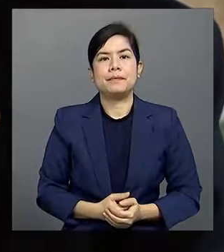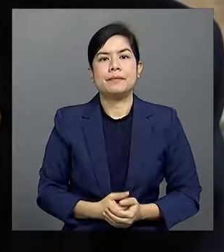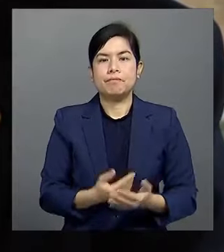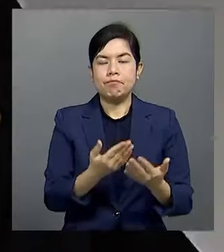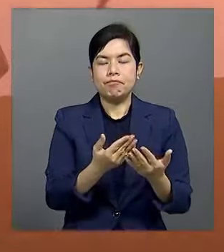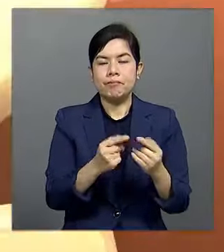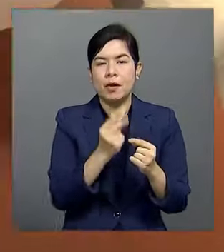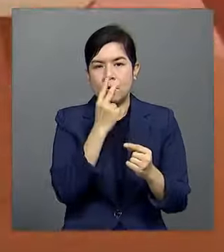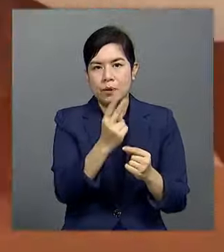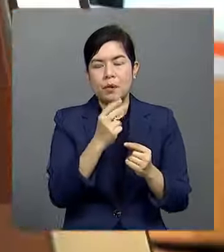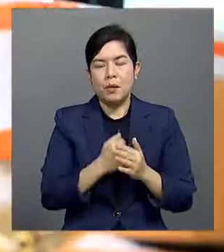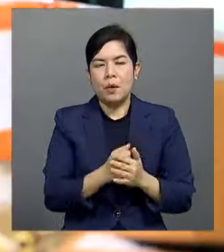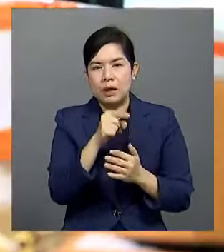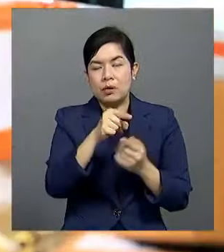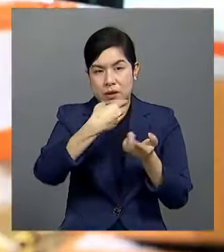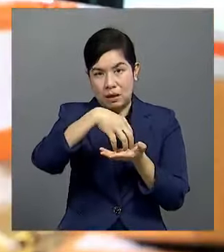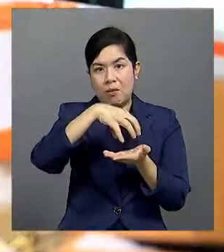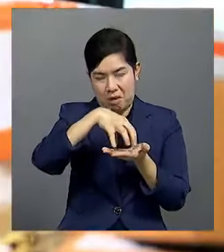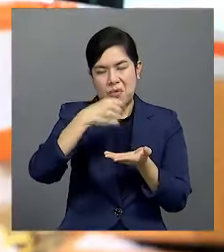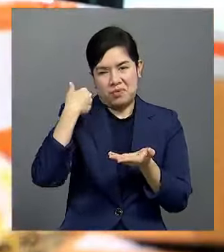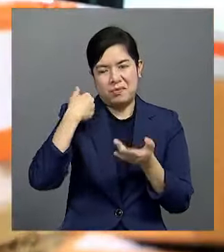สิ่งที่เกิดขึ้นนะครับ